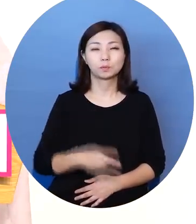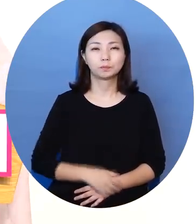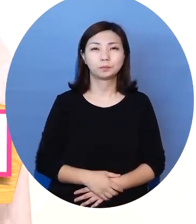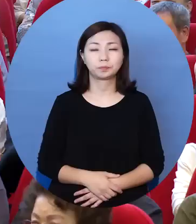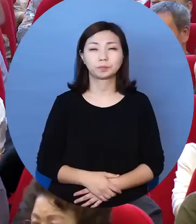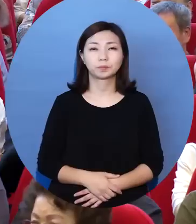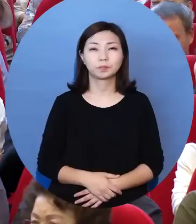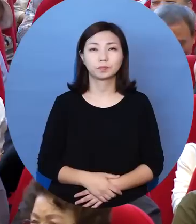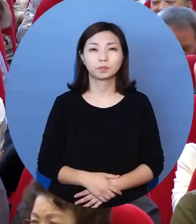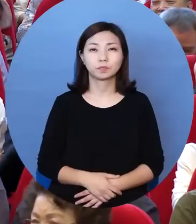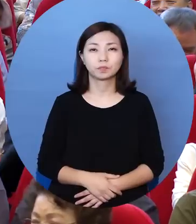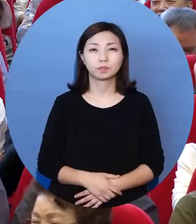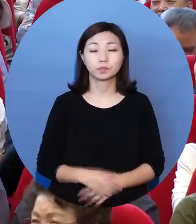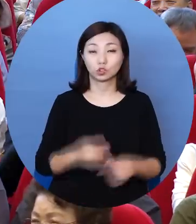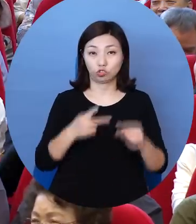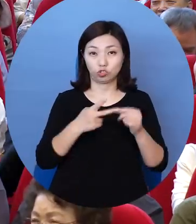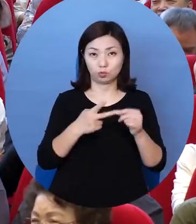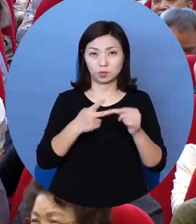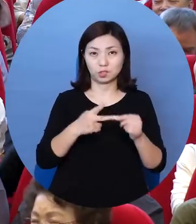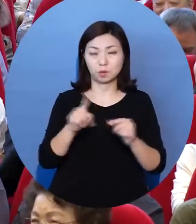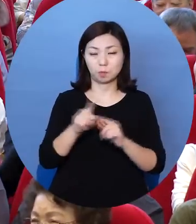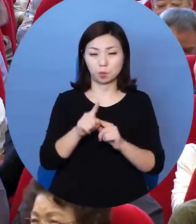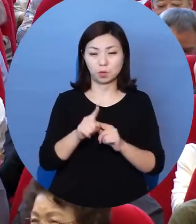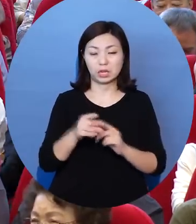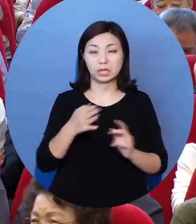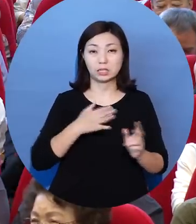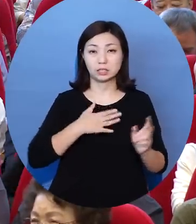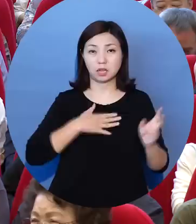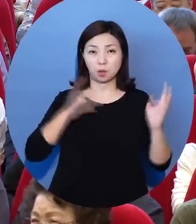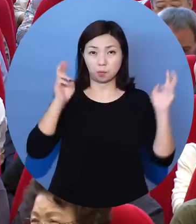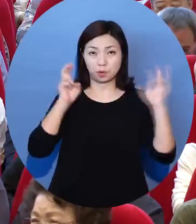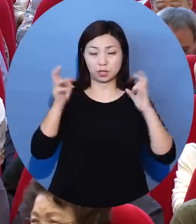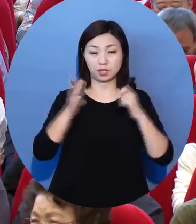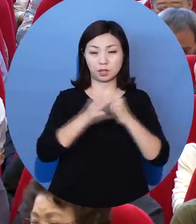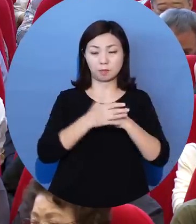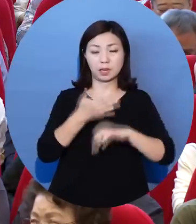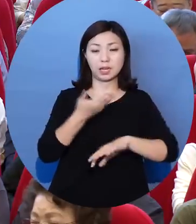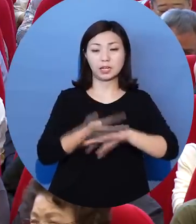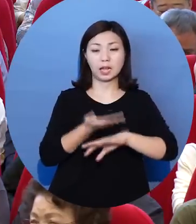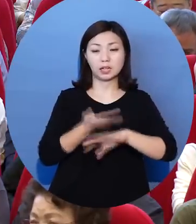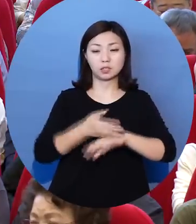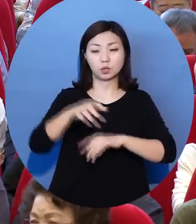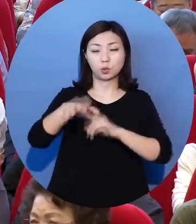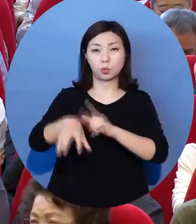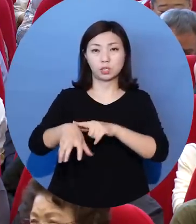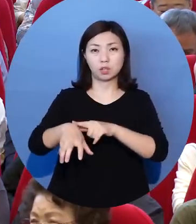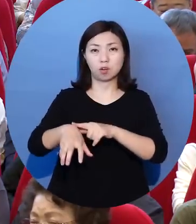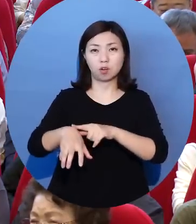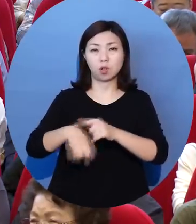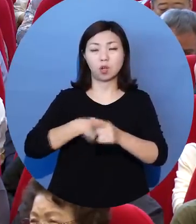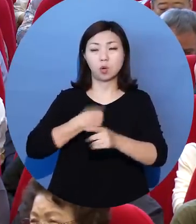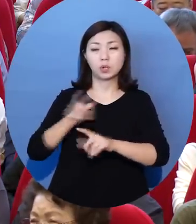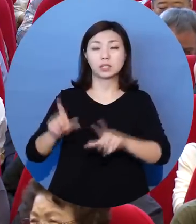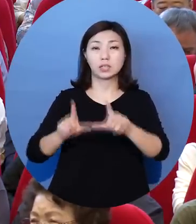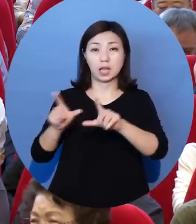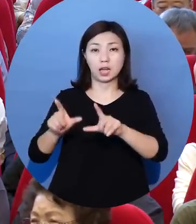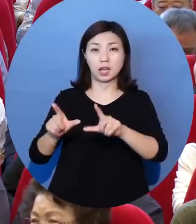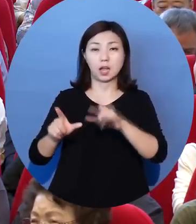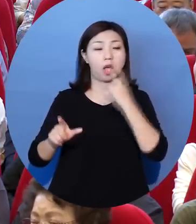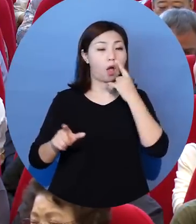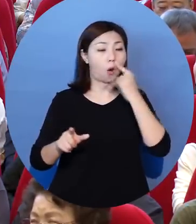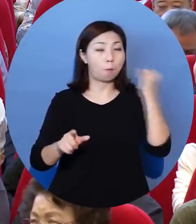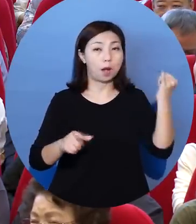또. 또한 가지는 저는 직장 때문에 네. 타지에 혼자 자취하고 사는데 네. 엄마 혼자